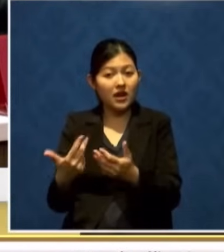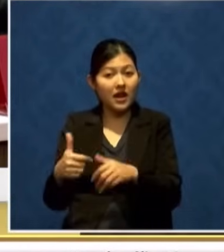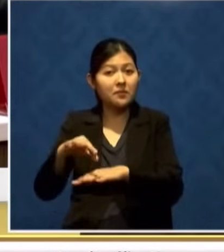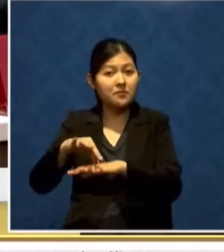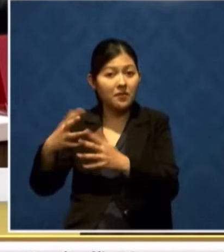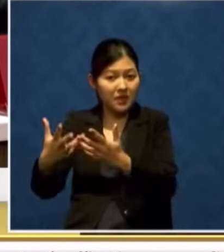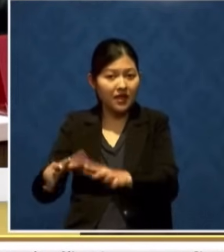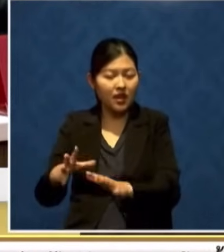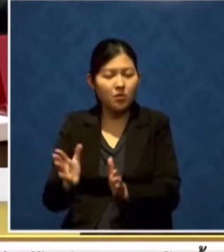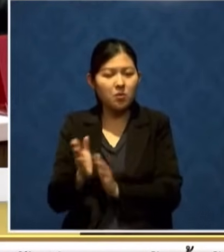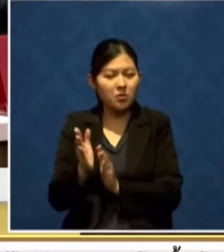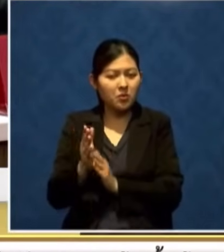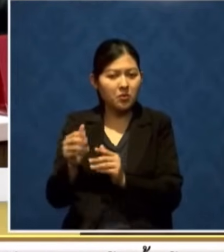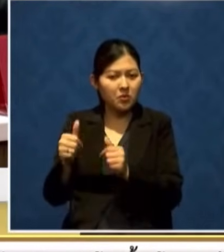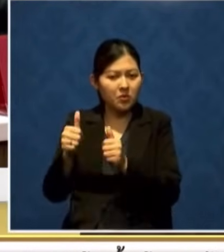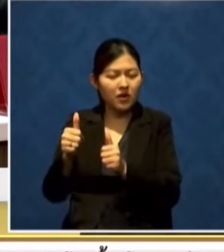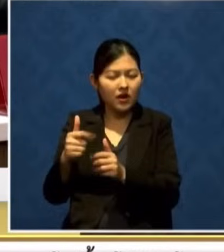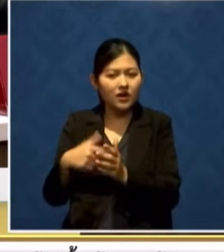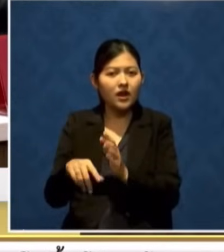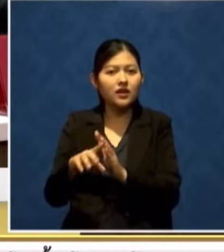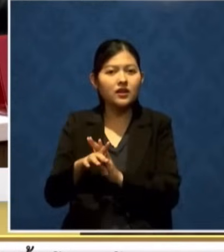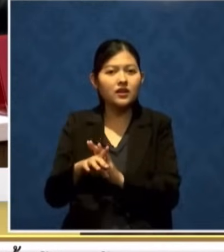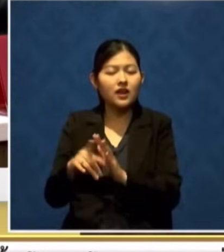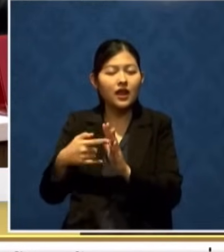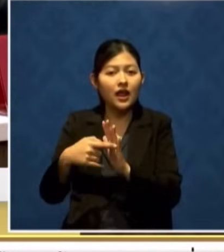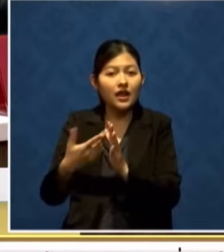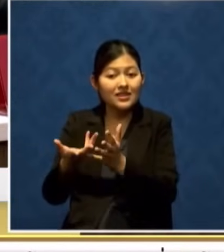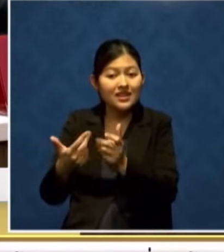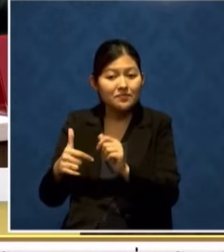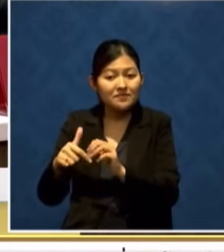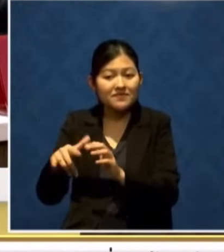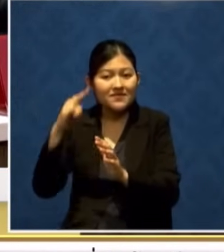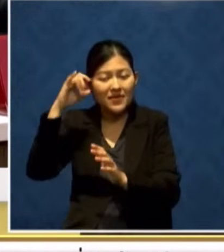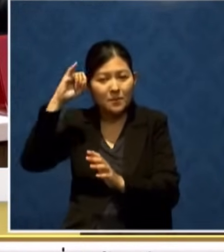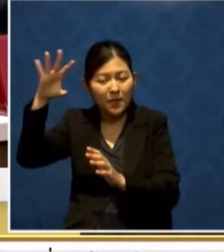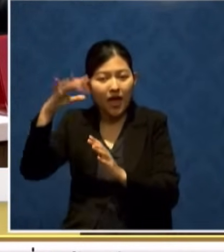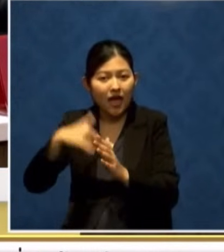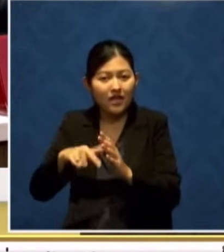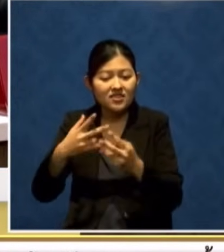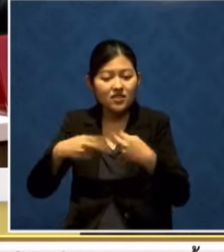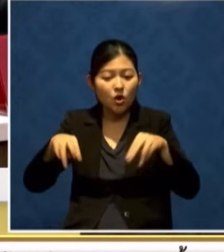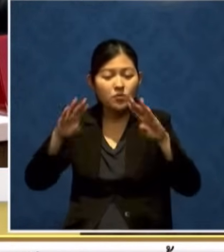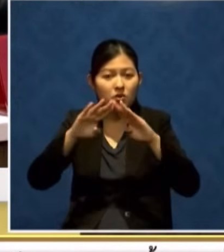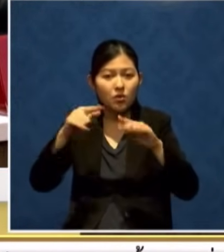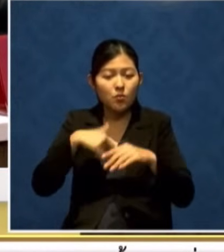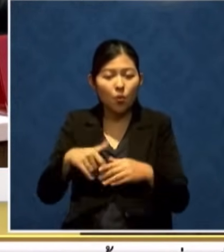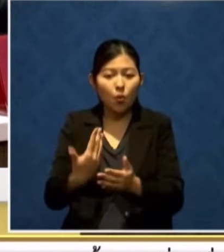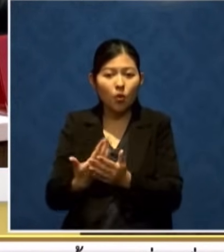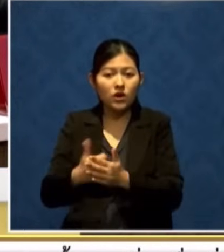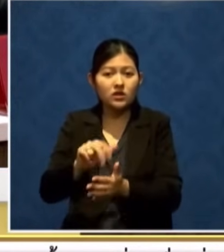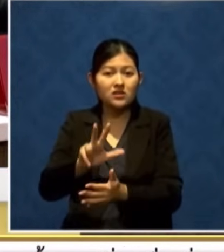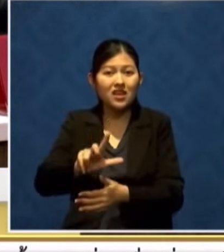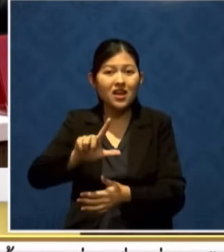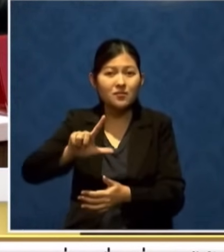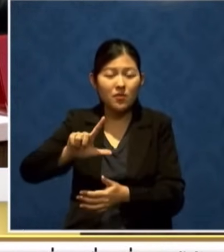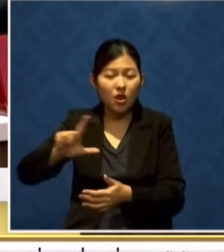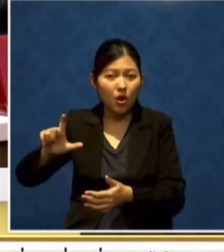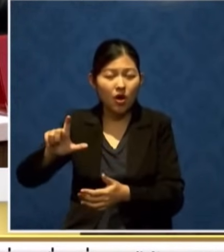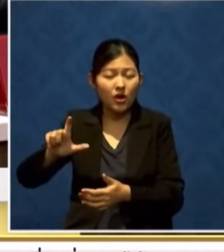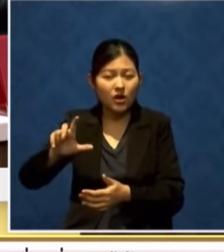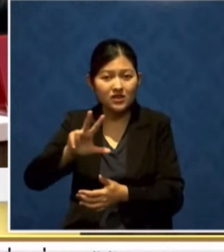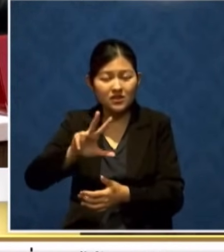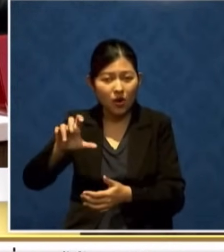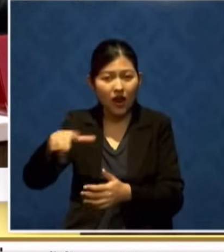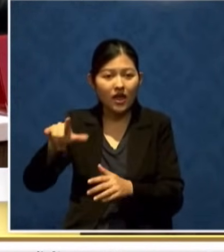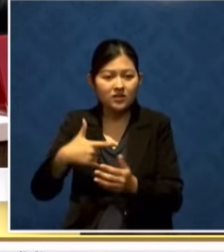บ้าอยู่ที่นครปฐมมูลค่าก็ 300กว่าล้านครับยึดยาบ้าได้ 15